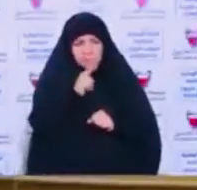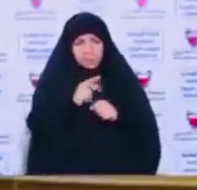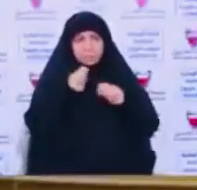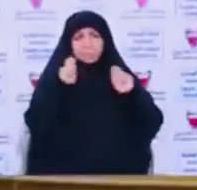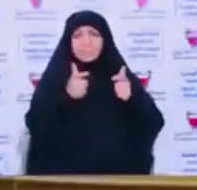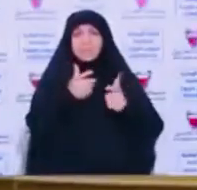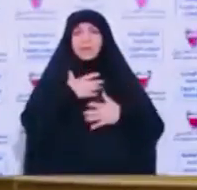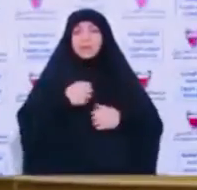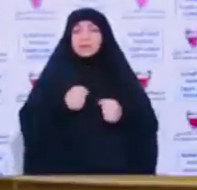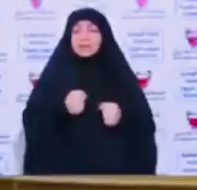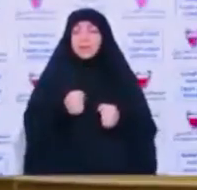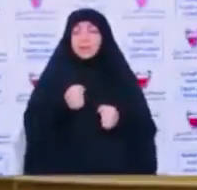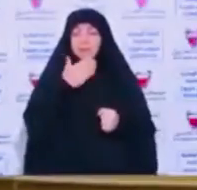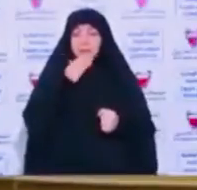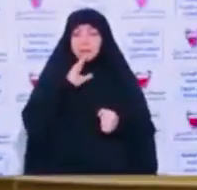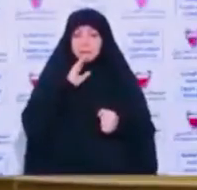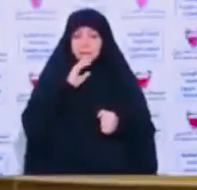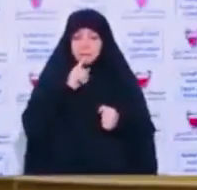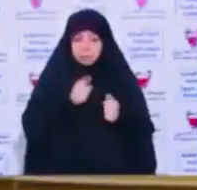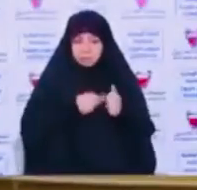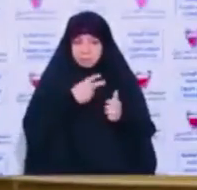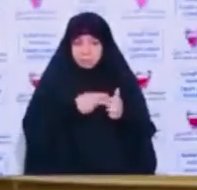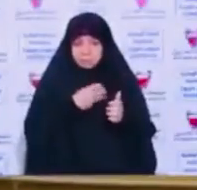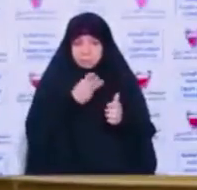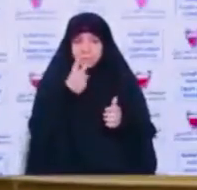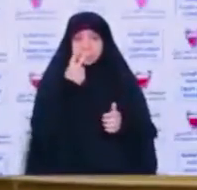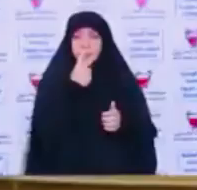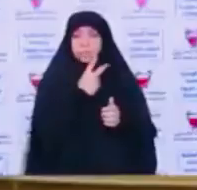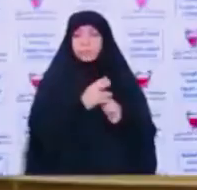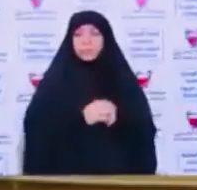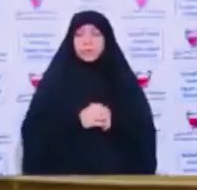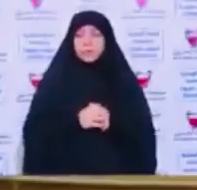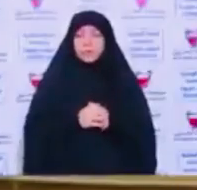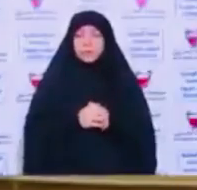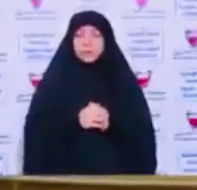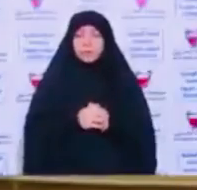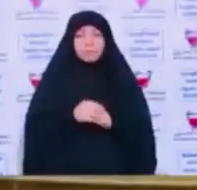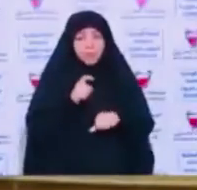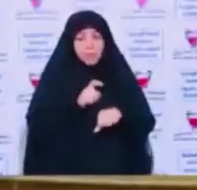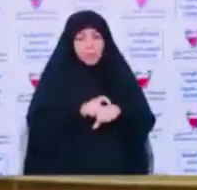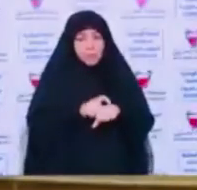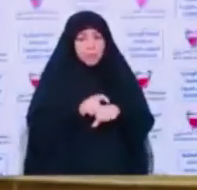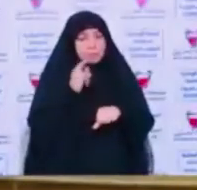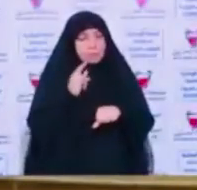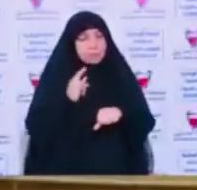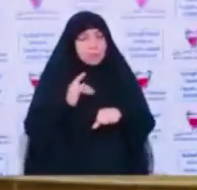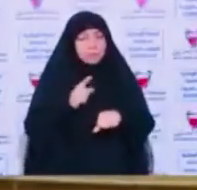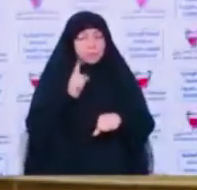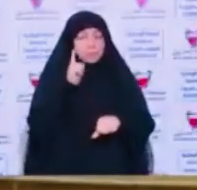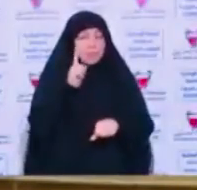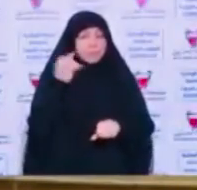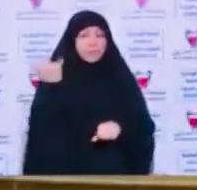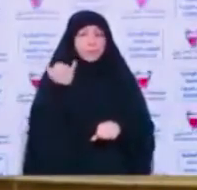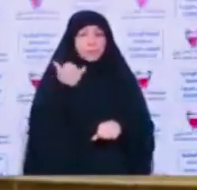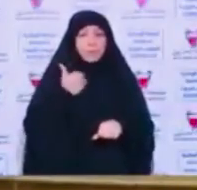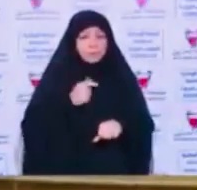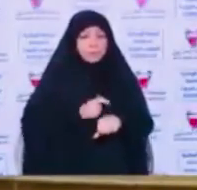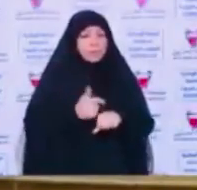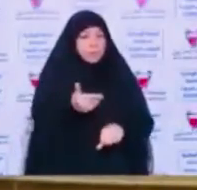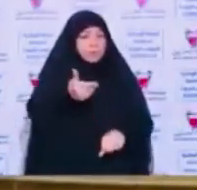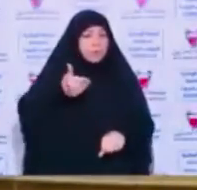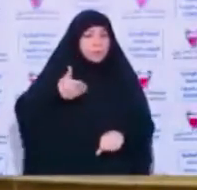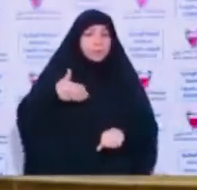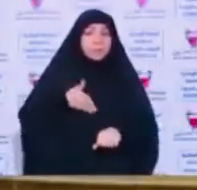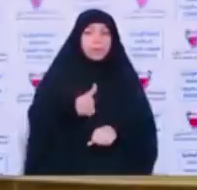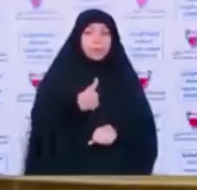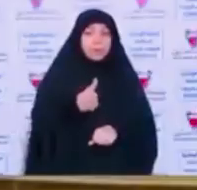المناسب، وهني طبعا يعني نقطة مهمة، هناك وقت فعلا مناسب قبل تدهور حالة المريض، إذا عطيناه في الوقت